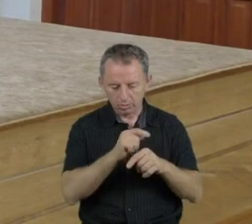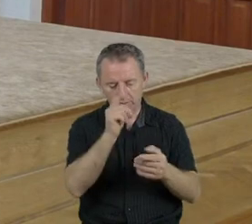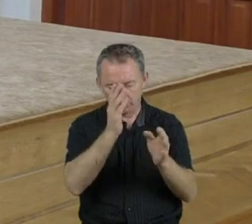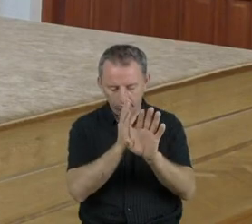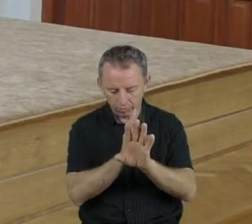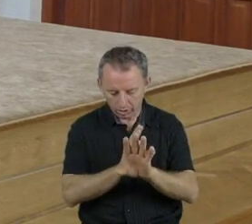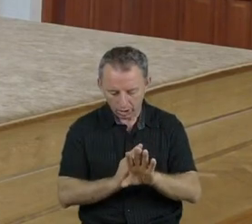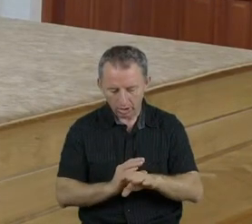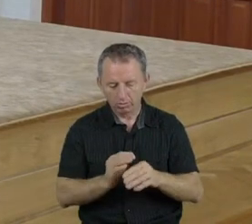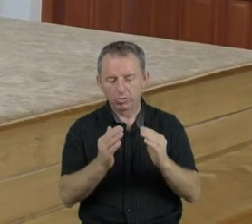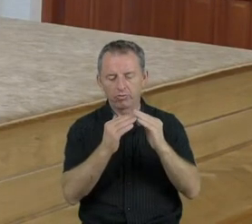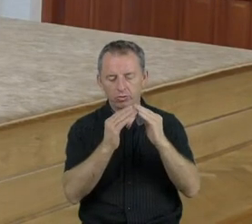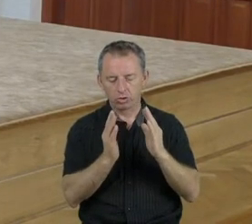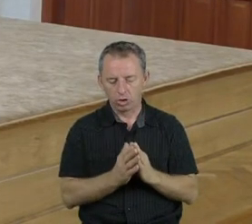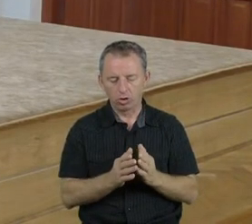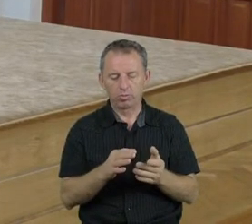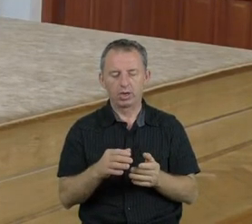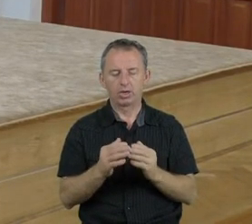czy w domach,